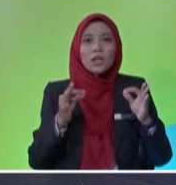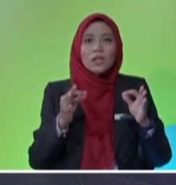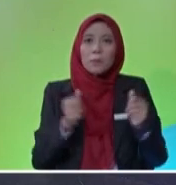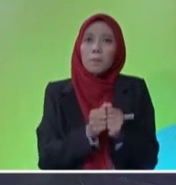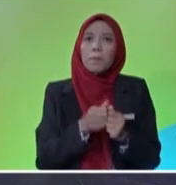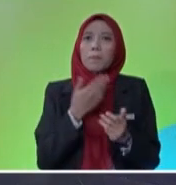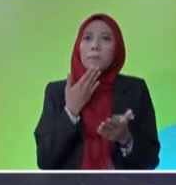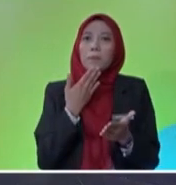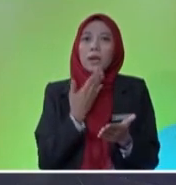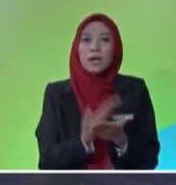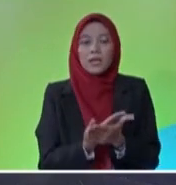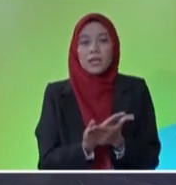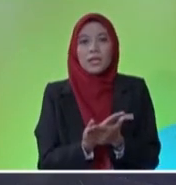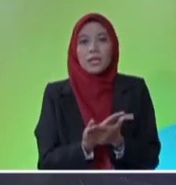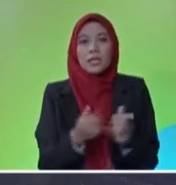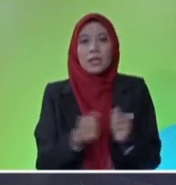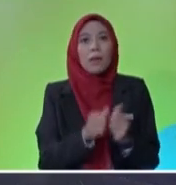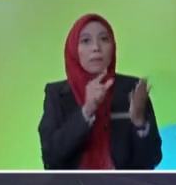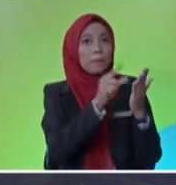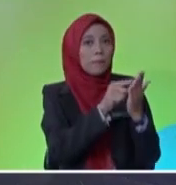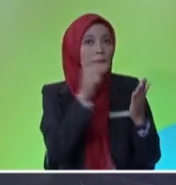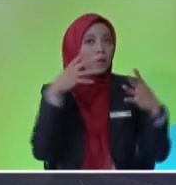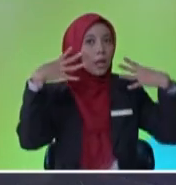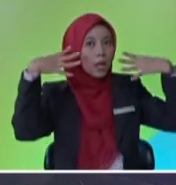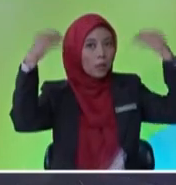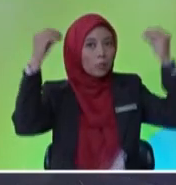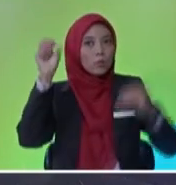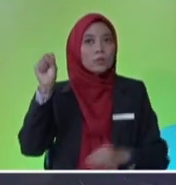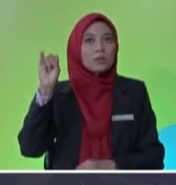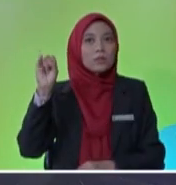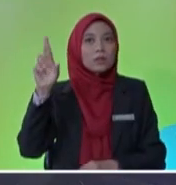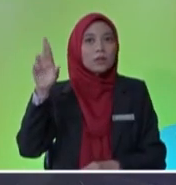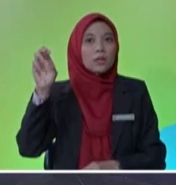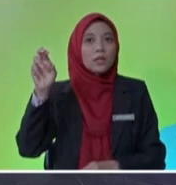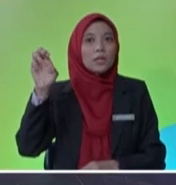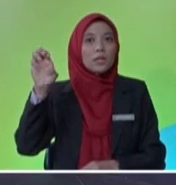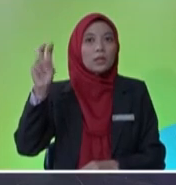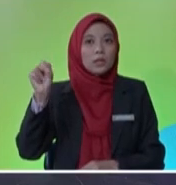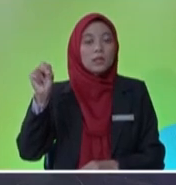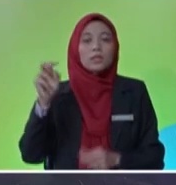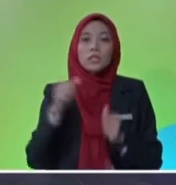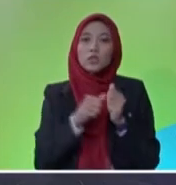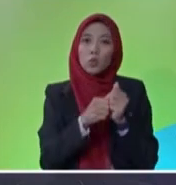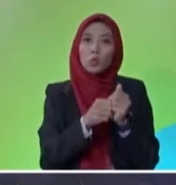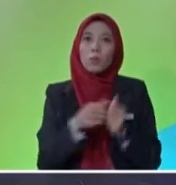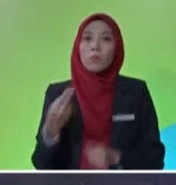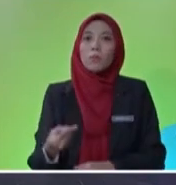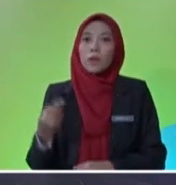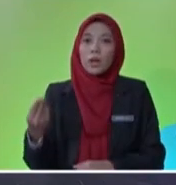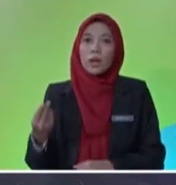memilih Shirin Shirin setiap sini tadi adapun ada bahan-bahan grafik yang disediakan ia